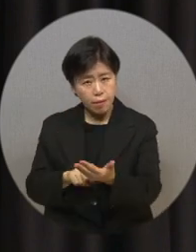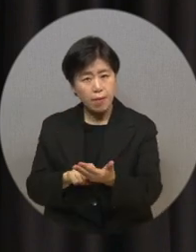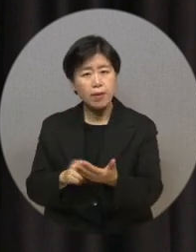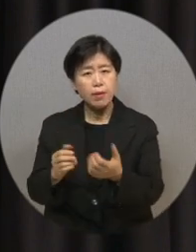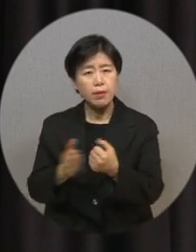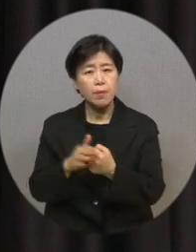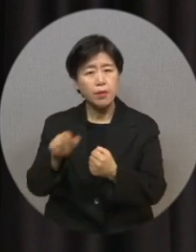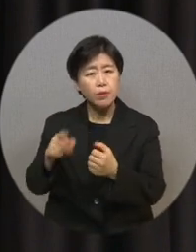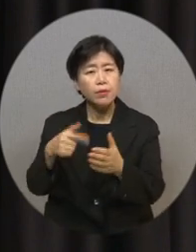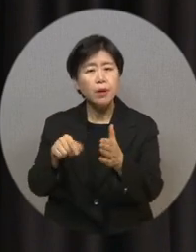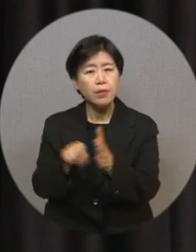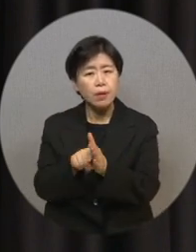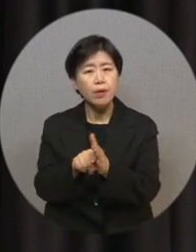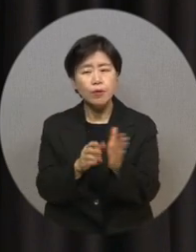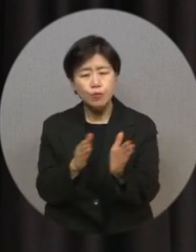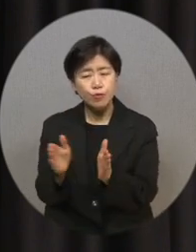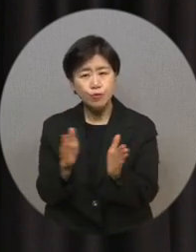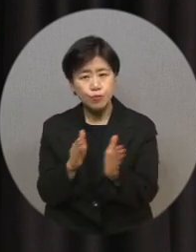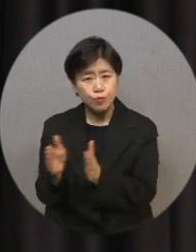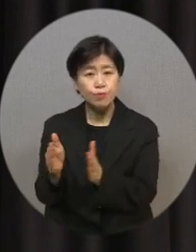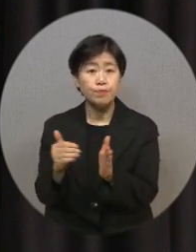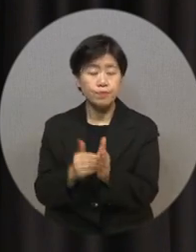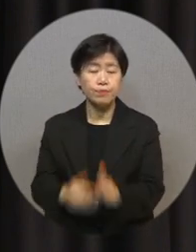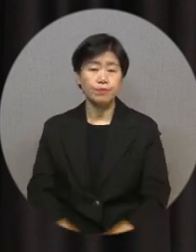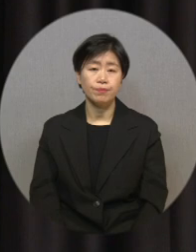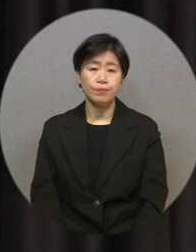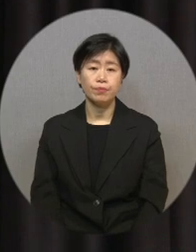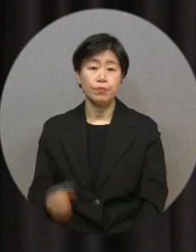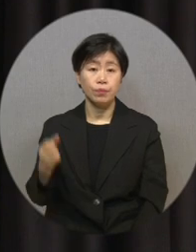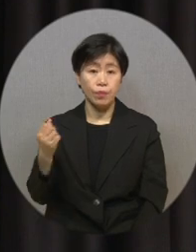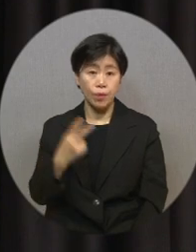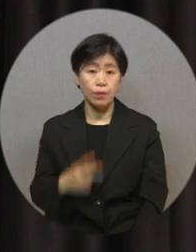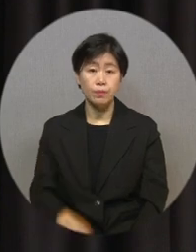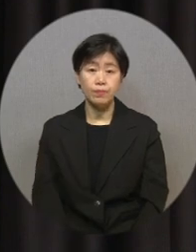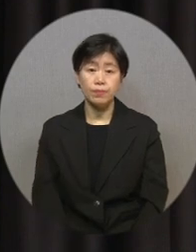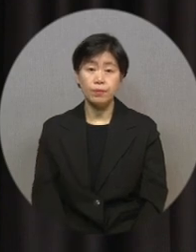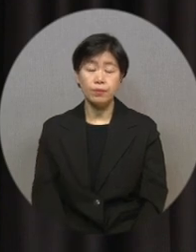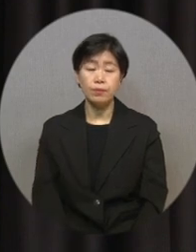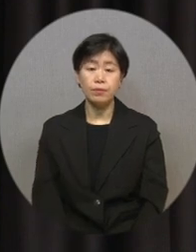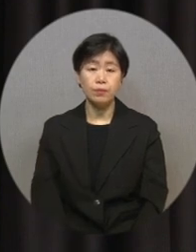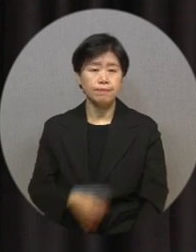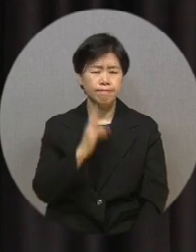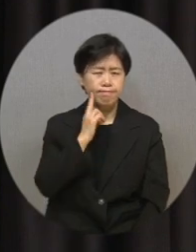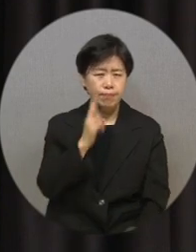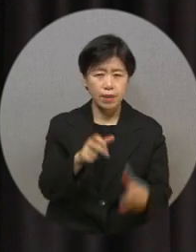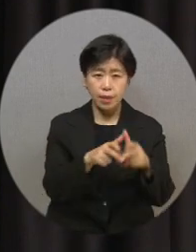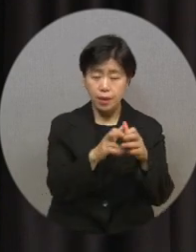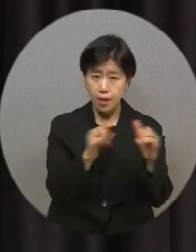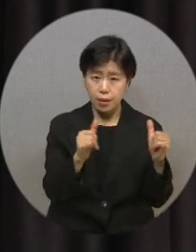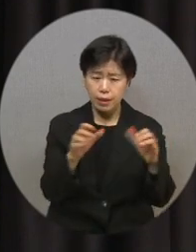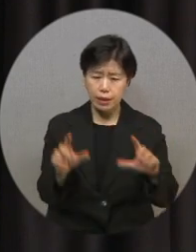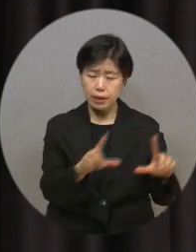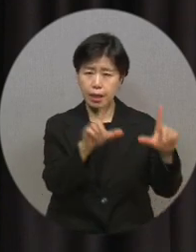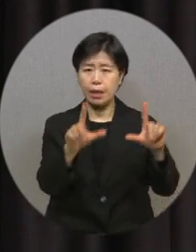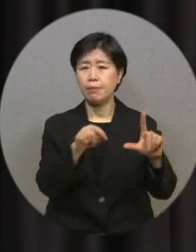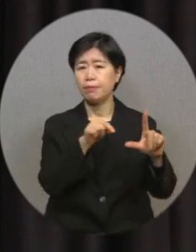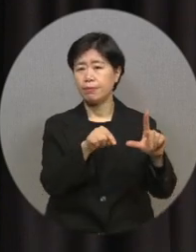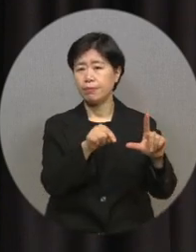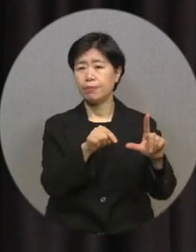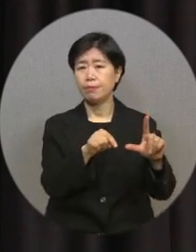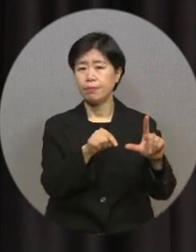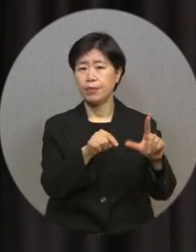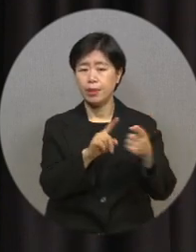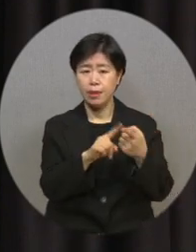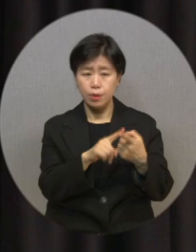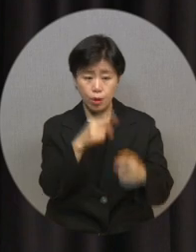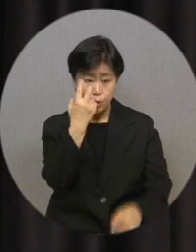위한 준비를 좀 했고요 그다음에 두 번째로는 정 저희가 중중 장애인의 삶 이라는 패널 조사를